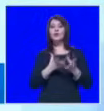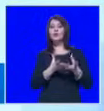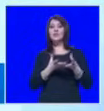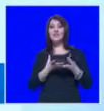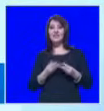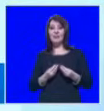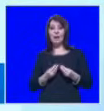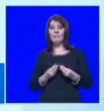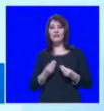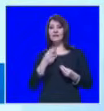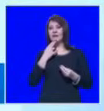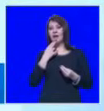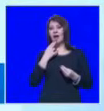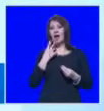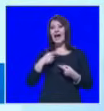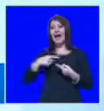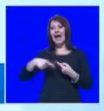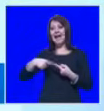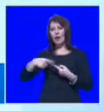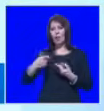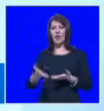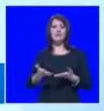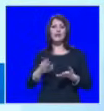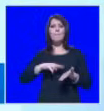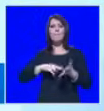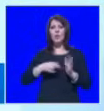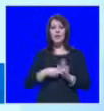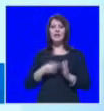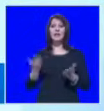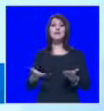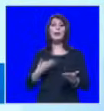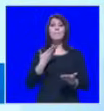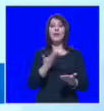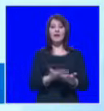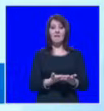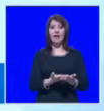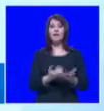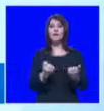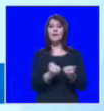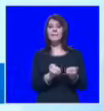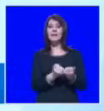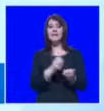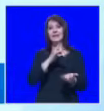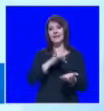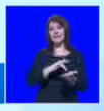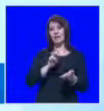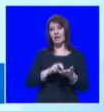отношение на монетарна политика, регулация, вече се прилагат от местните централни банки и с